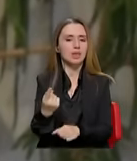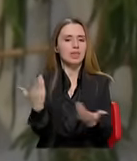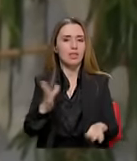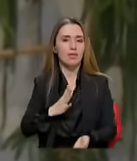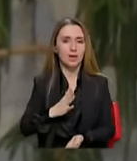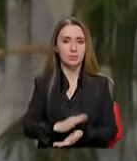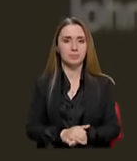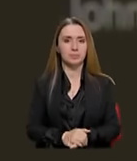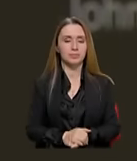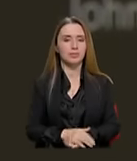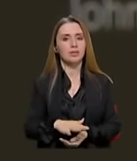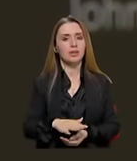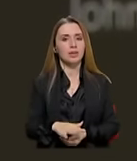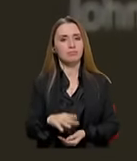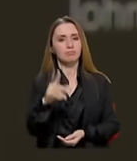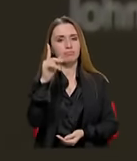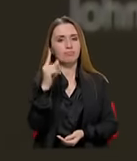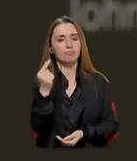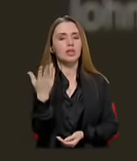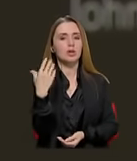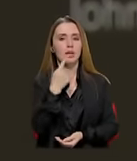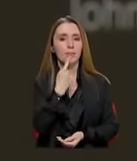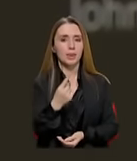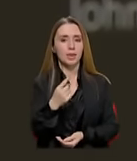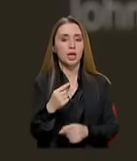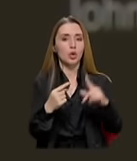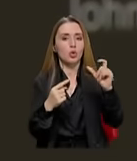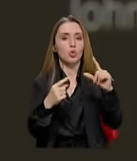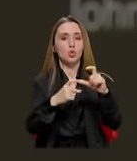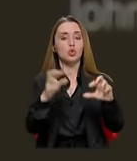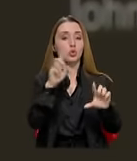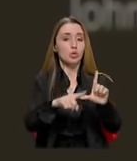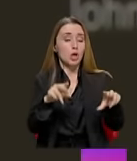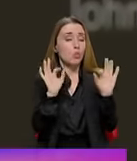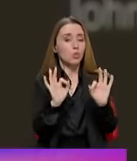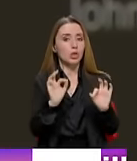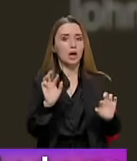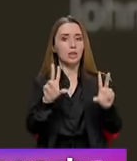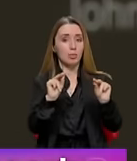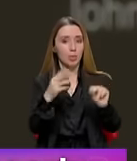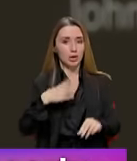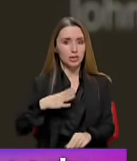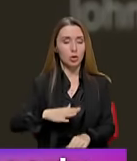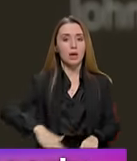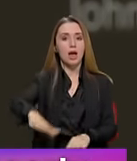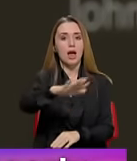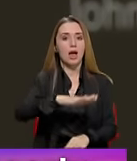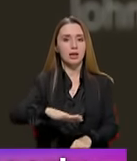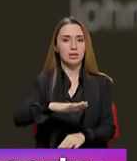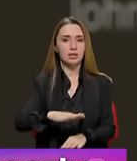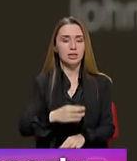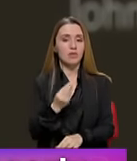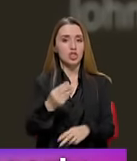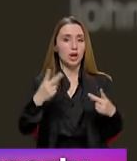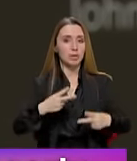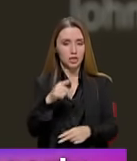nedir Yani gene ilk şek Biraz önce söylediğim gibi Ulus projesini mutlaka tamamlamak Ama herkese gene Vereceğim ilk